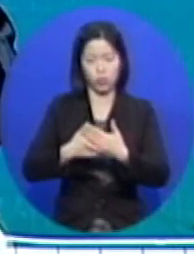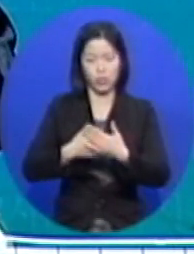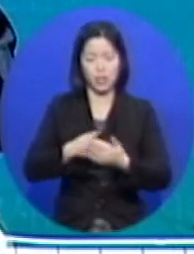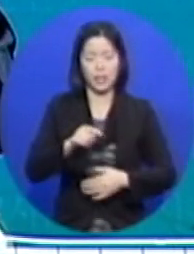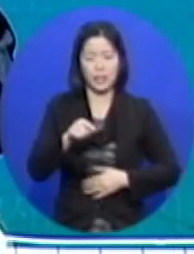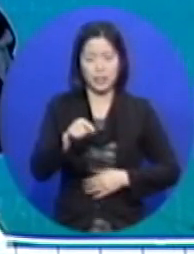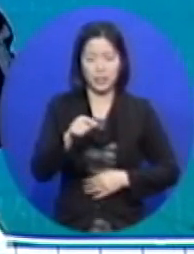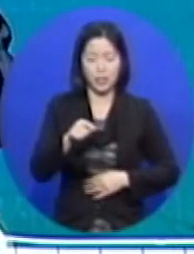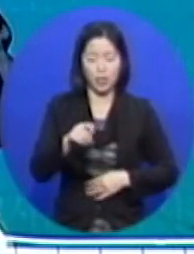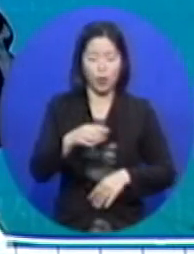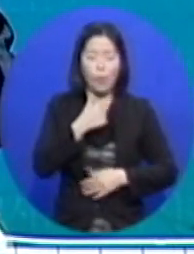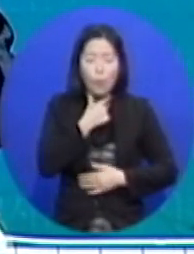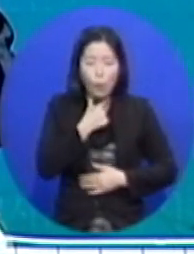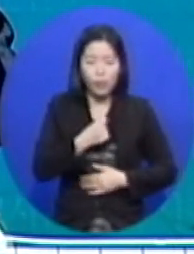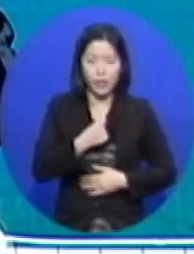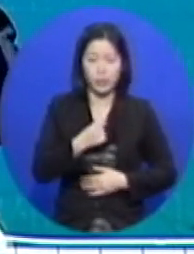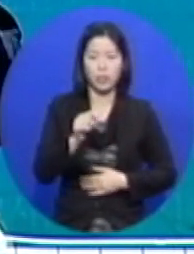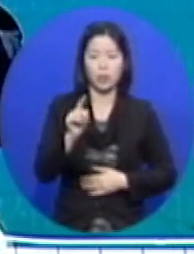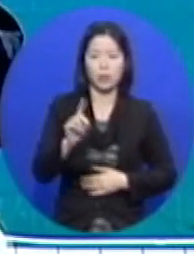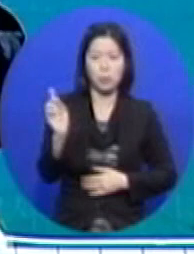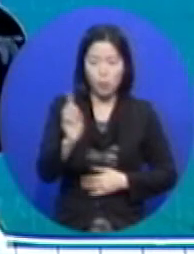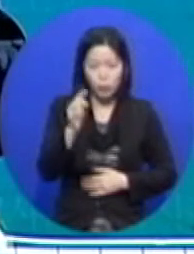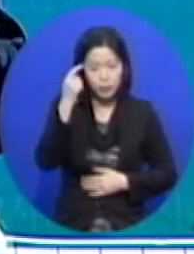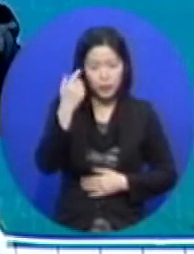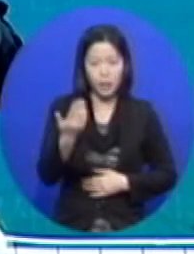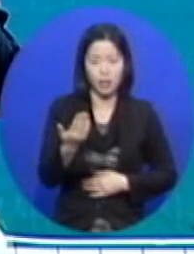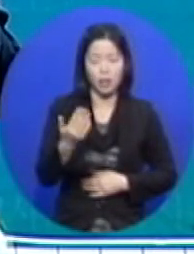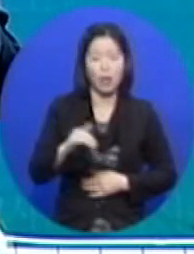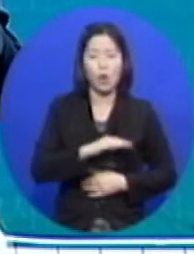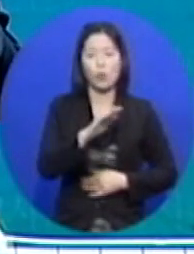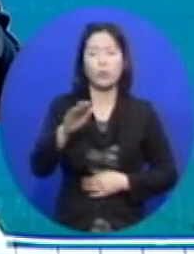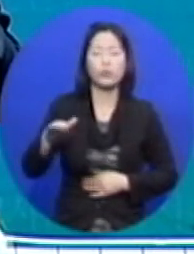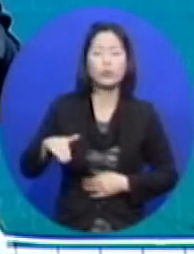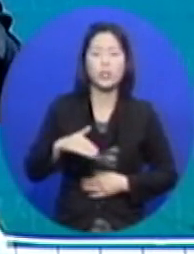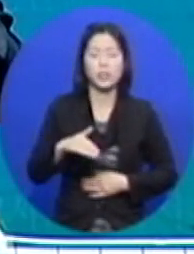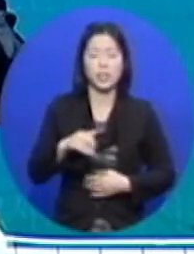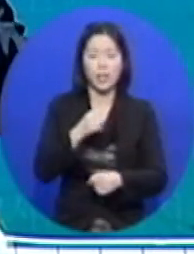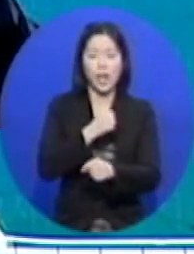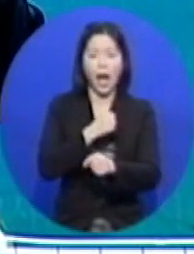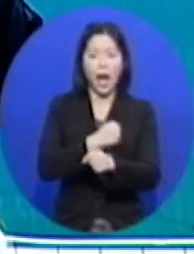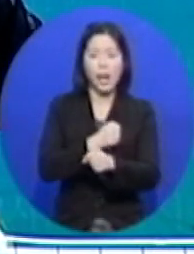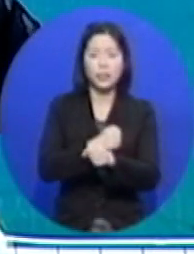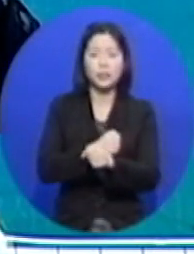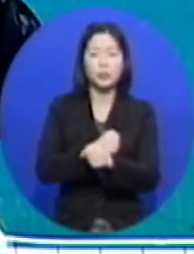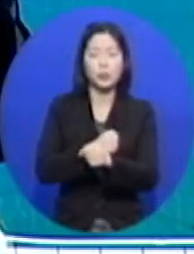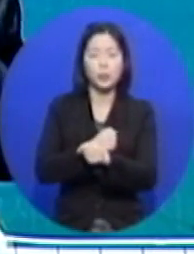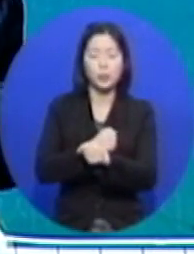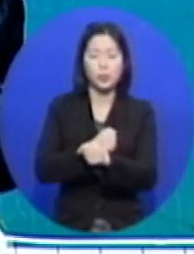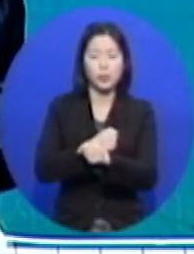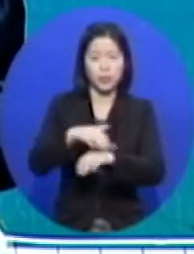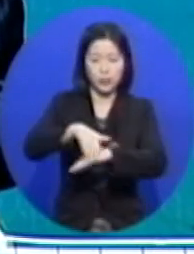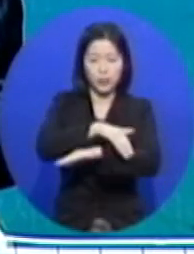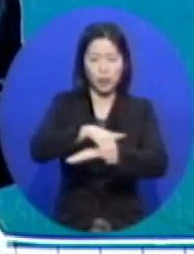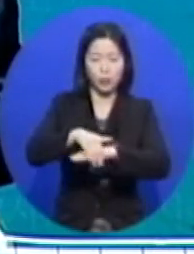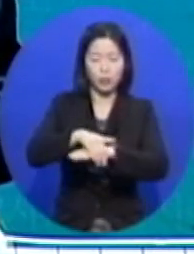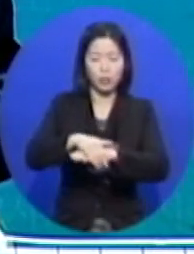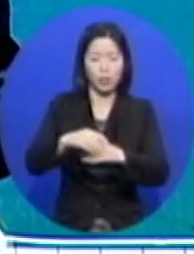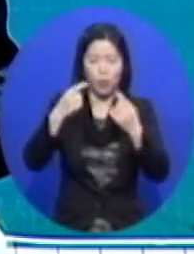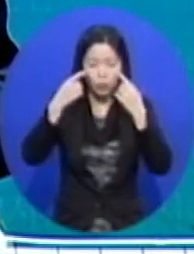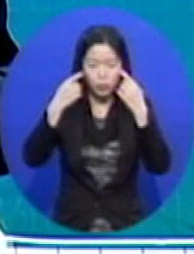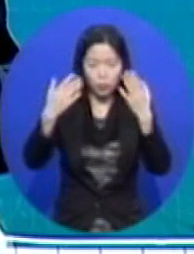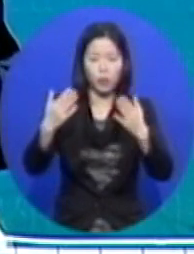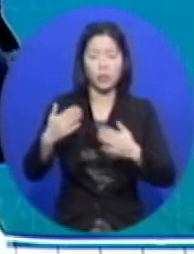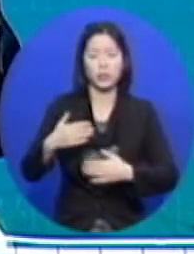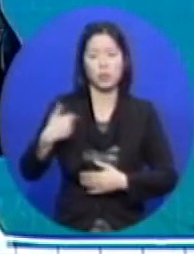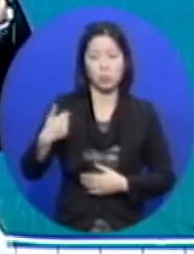정말 우리에게서 원하는 것 우리에게 하려고 하는 것 그걸 뭔지를 정확하게 알지 못하면